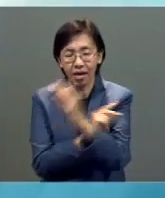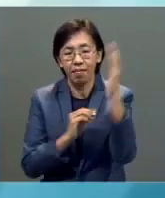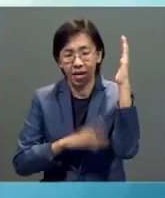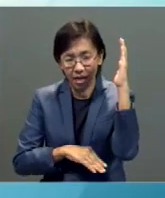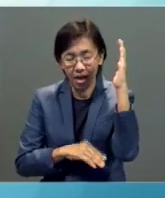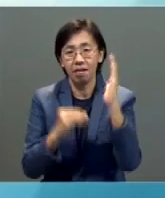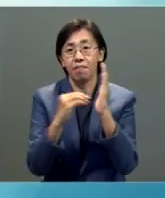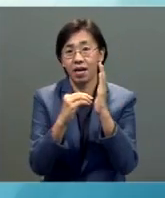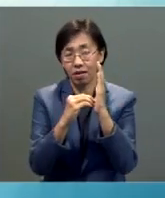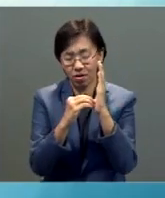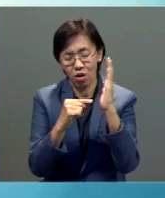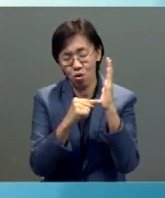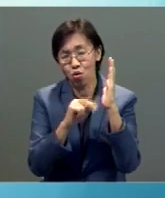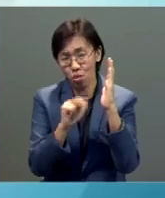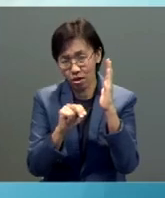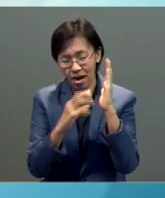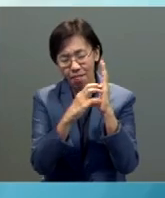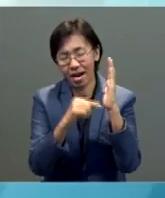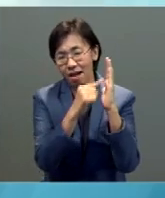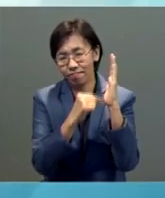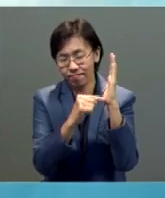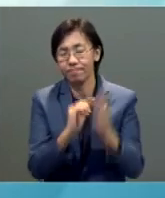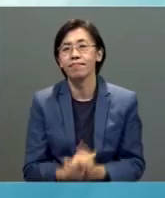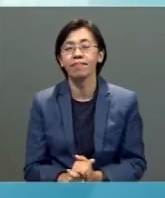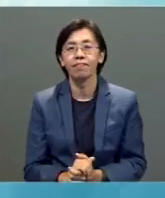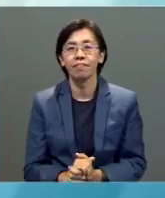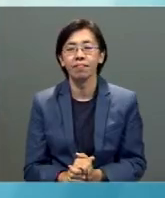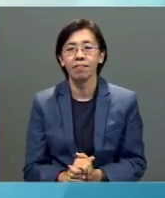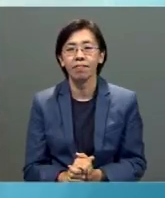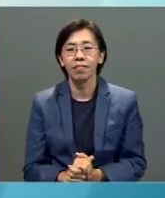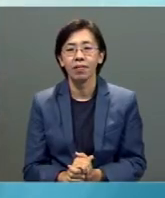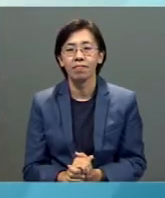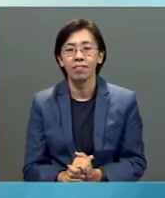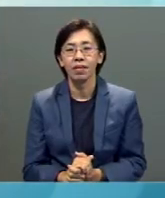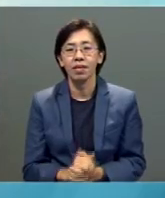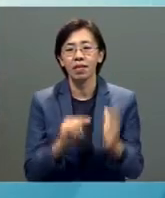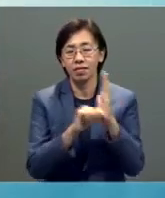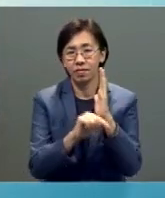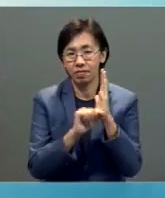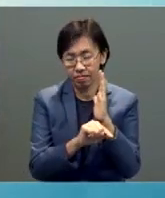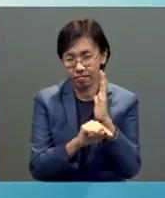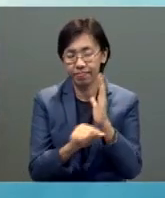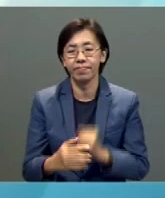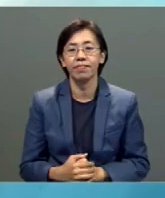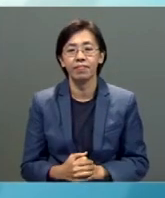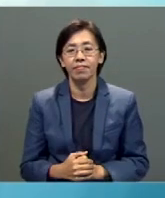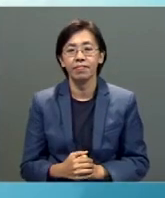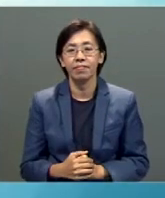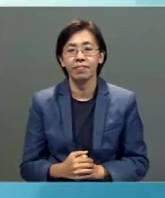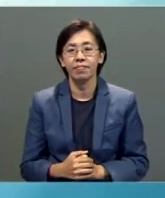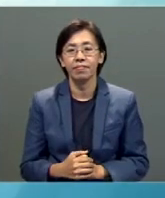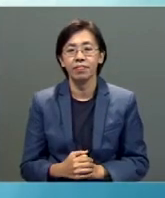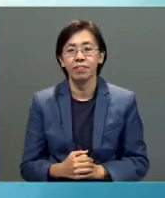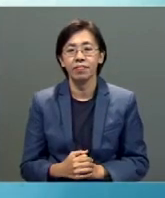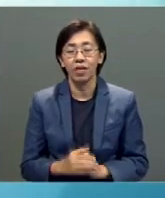างโดยเฉพาะกรุงเทพนนทบุรีนะครับแล้วก็อยู่ในภาคทางตะวันออกนะครับนี่คือ